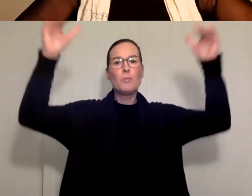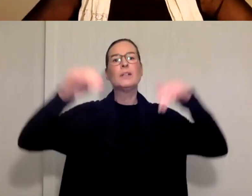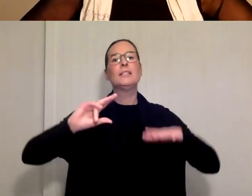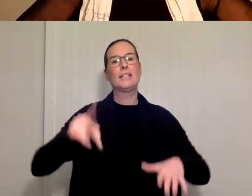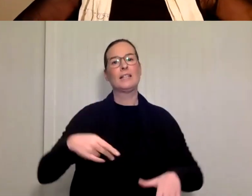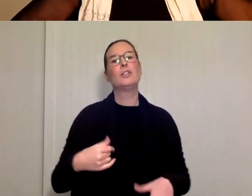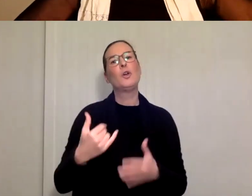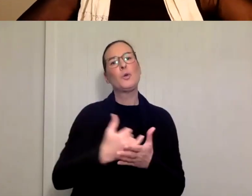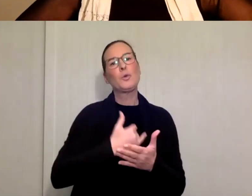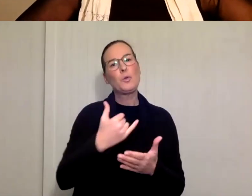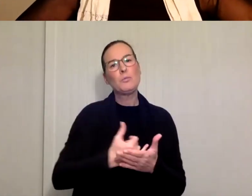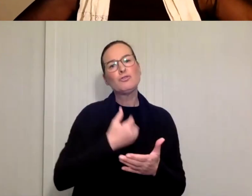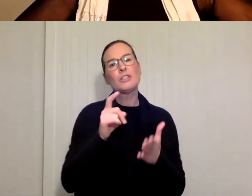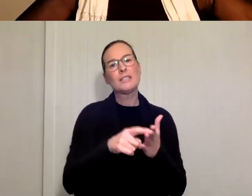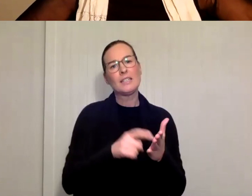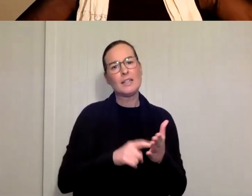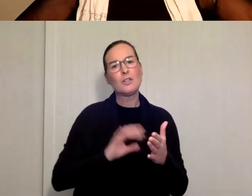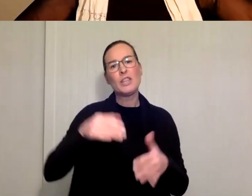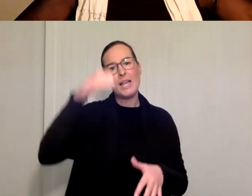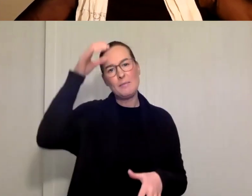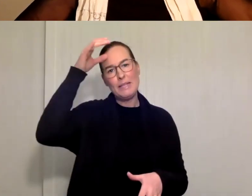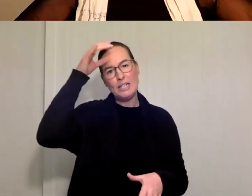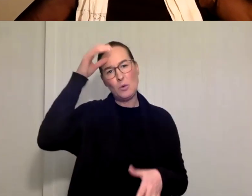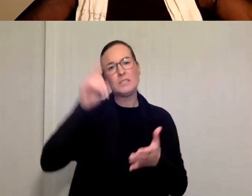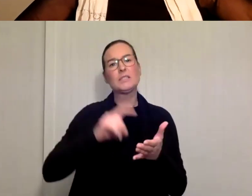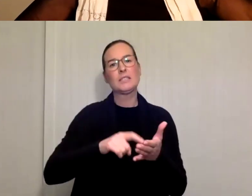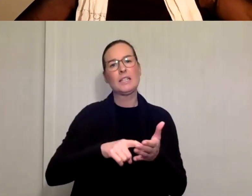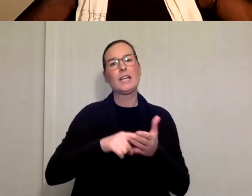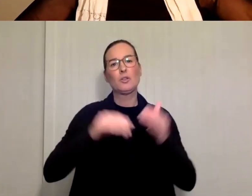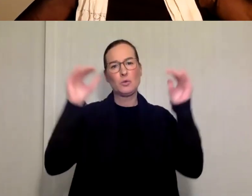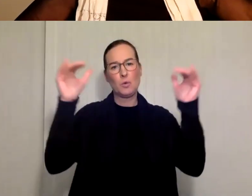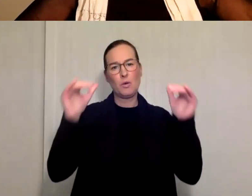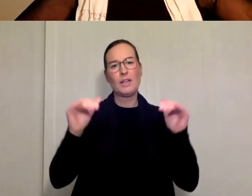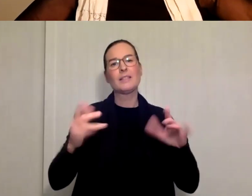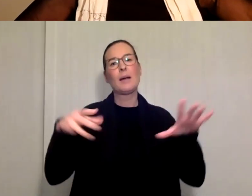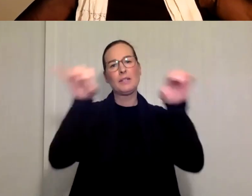und dann kommen Bildungskriterien und so weiter. Das kann man ja relativ systematisch auch zeigen.